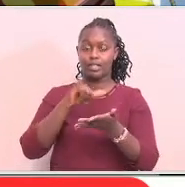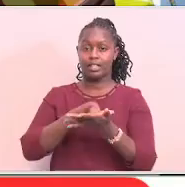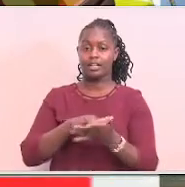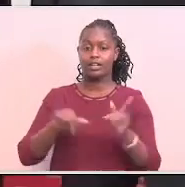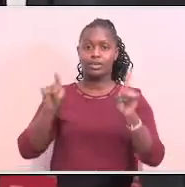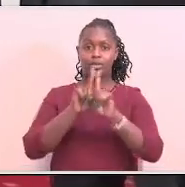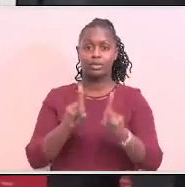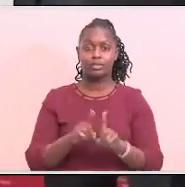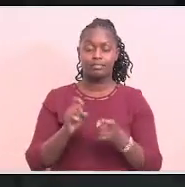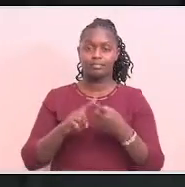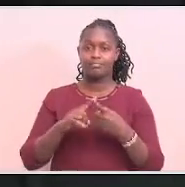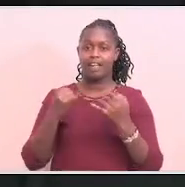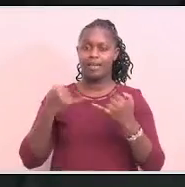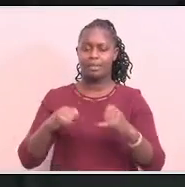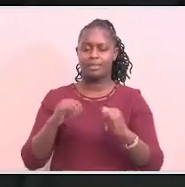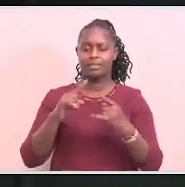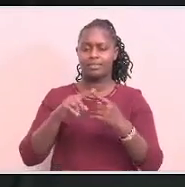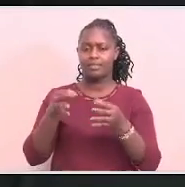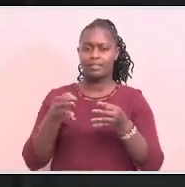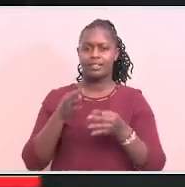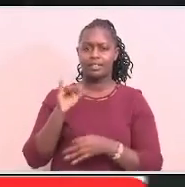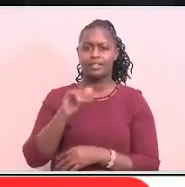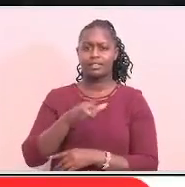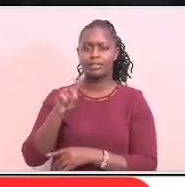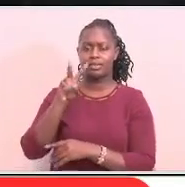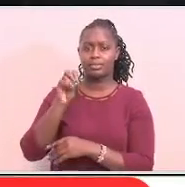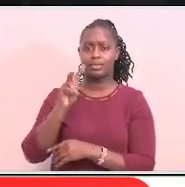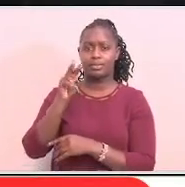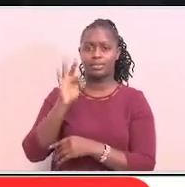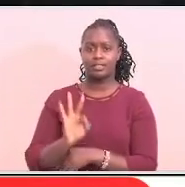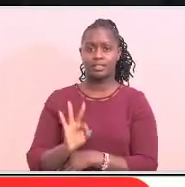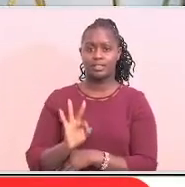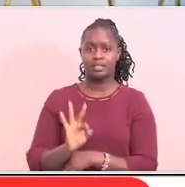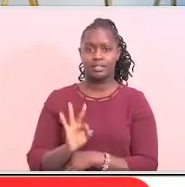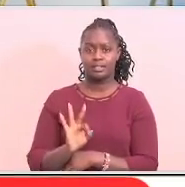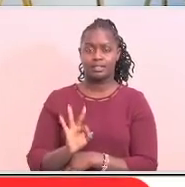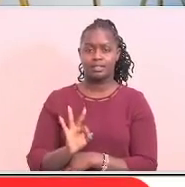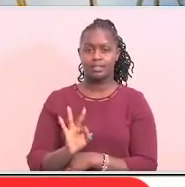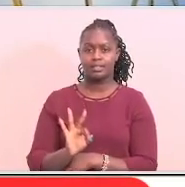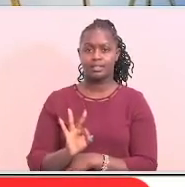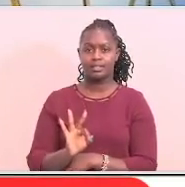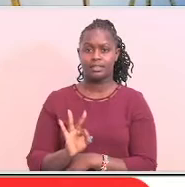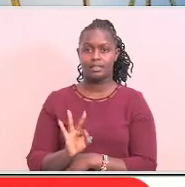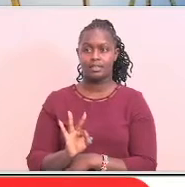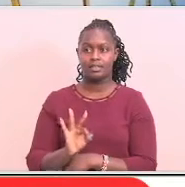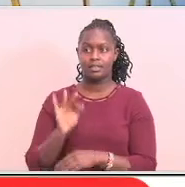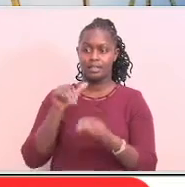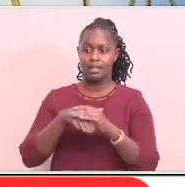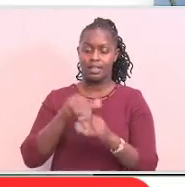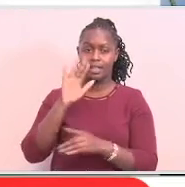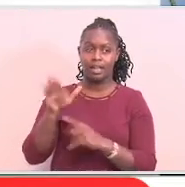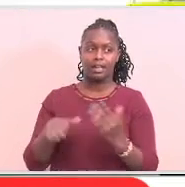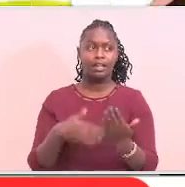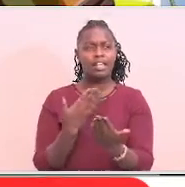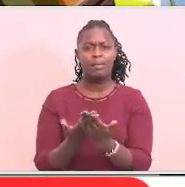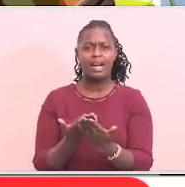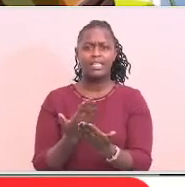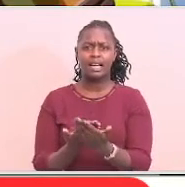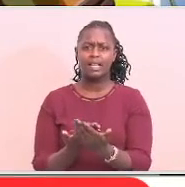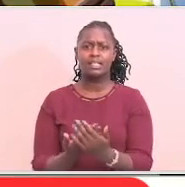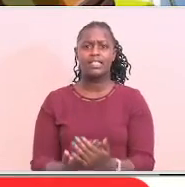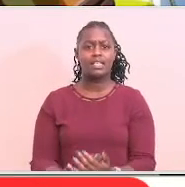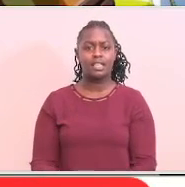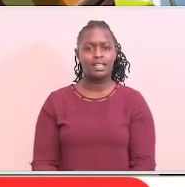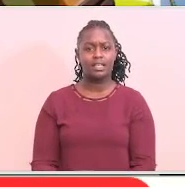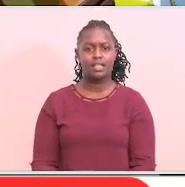kusitishwa kwa utekelezaji wa sheria ya fedha ya mwaka 2023. Katika ombi lao, makundi hayo saba yamehoji